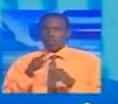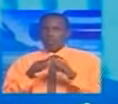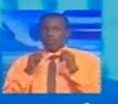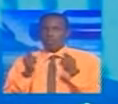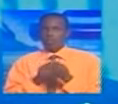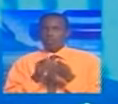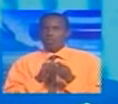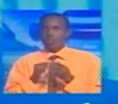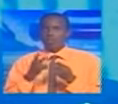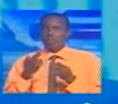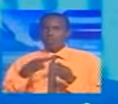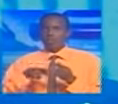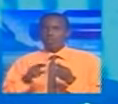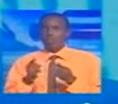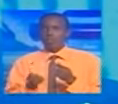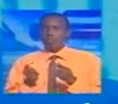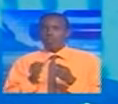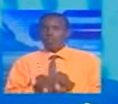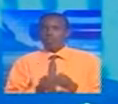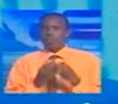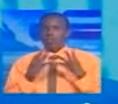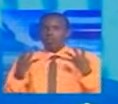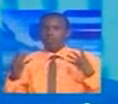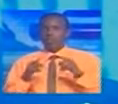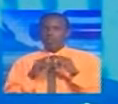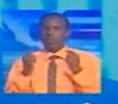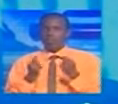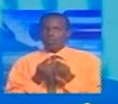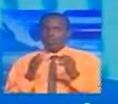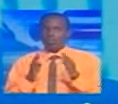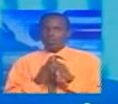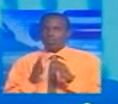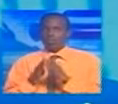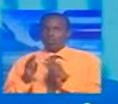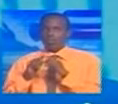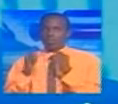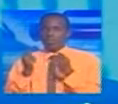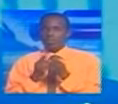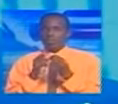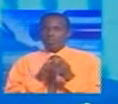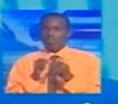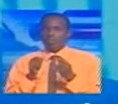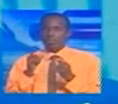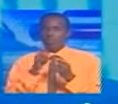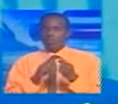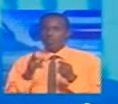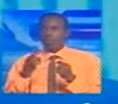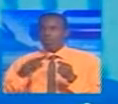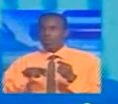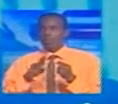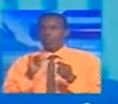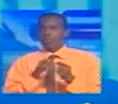secours suite à ces incendies dont les principales causes seraient le feu de cuisine. Le président de la République a donné des instructions fermes